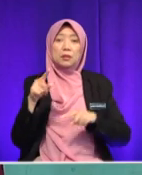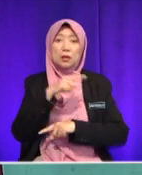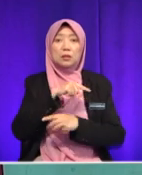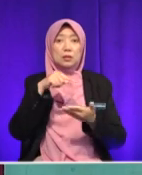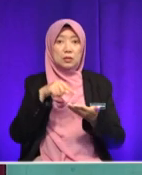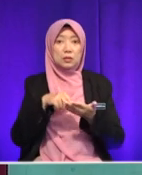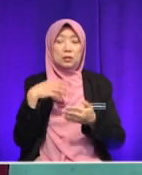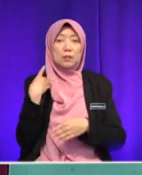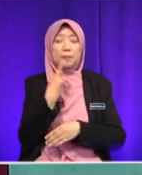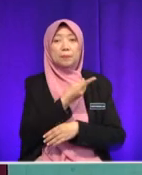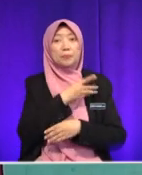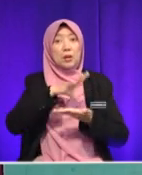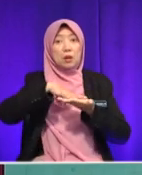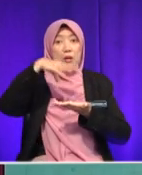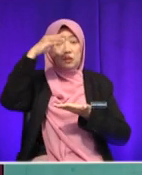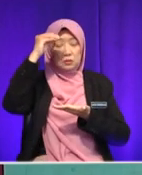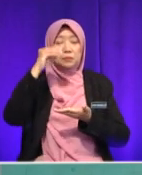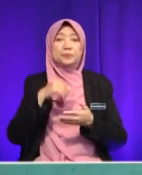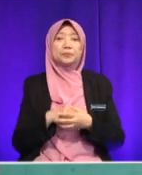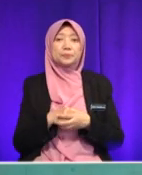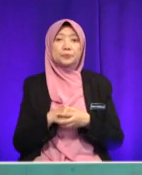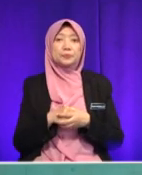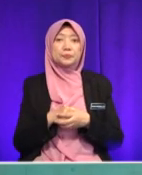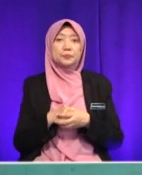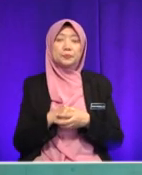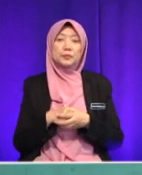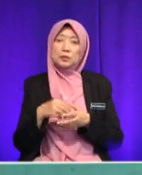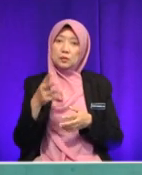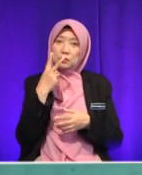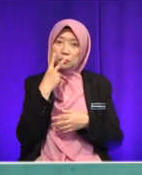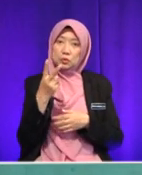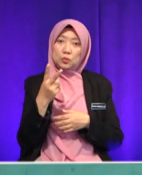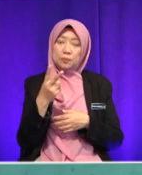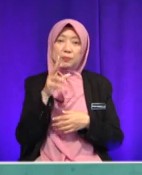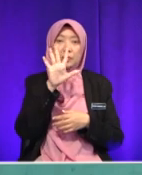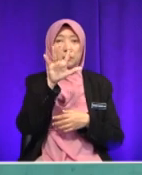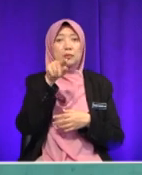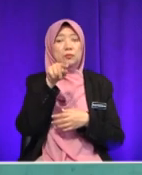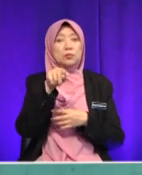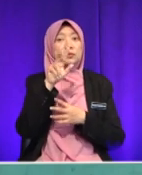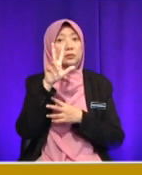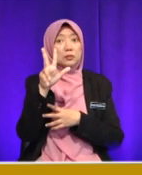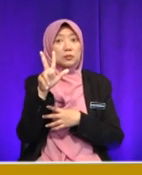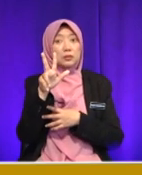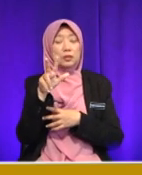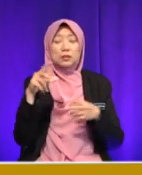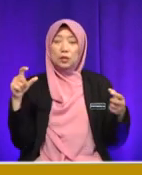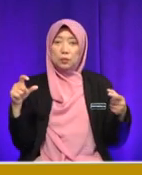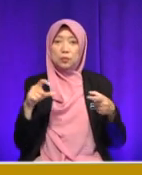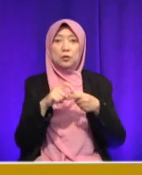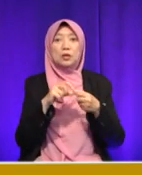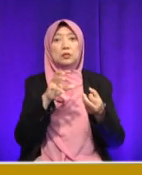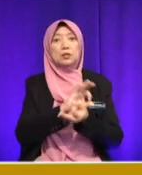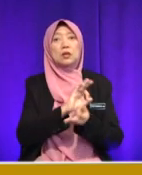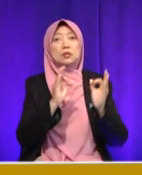gabungan transformasi tersebut. Okey, baik. Kita boleh lihat di sini. Standard kandungan 5.3, iaitu gabungan